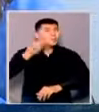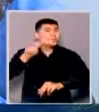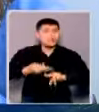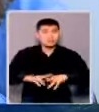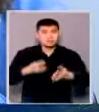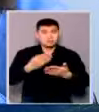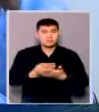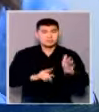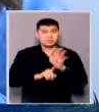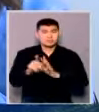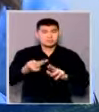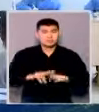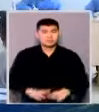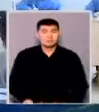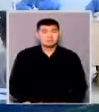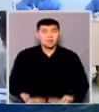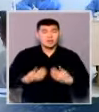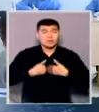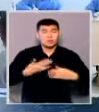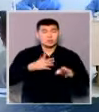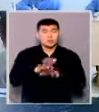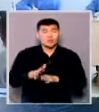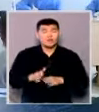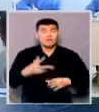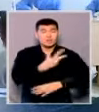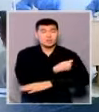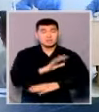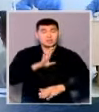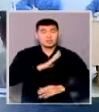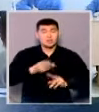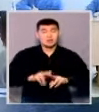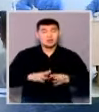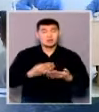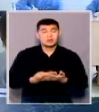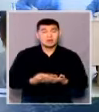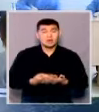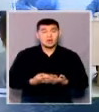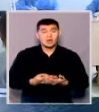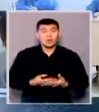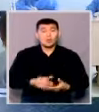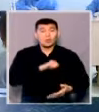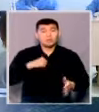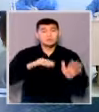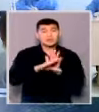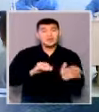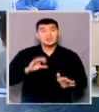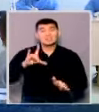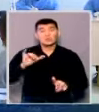тәсілі болмақ деген пікірде. Мен толыққанды вакцина алдым. Ресейлік вакцина таңдадым,